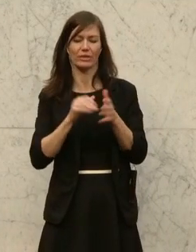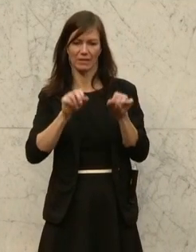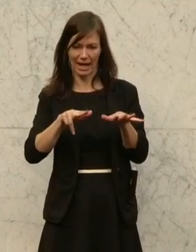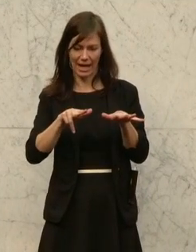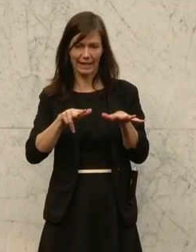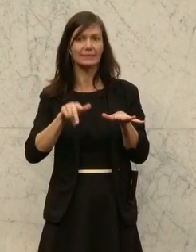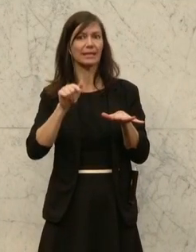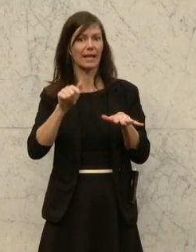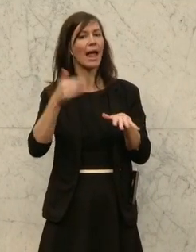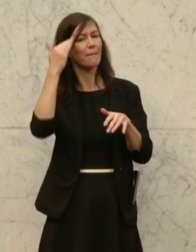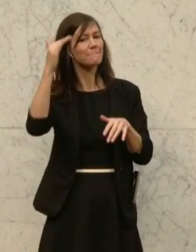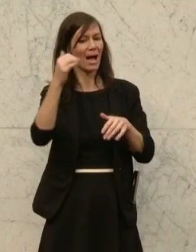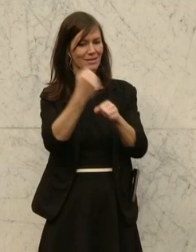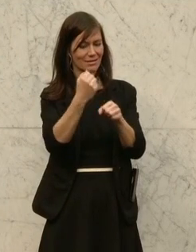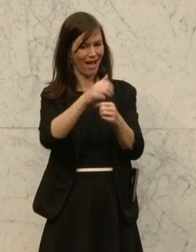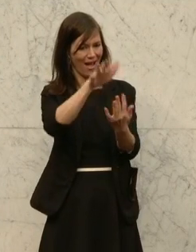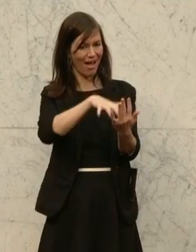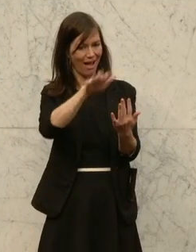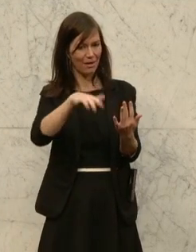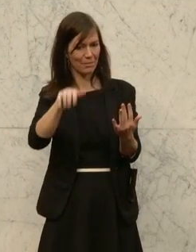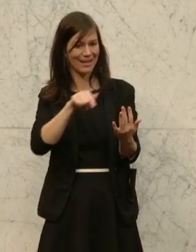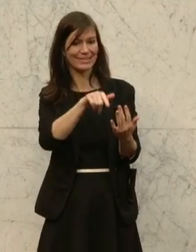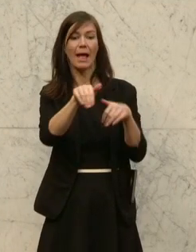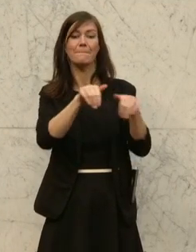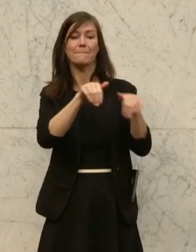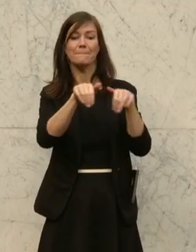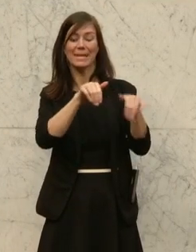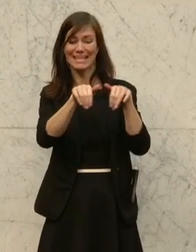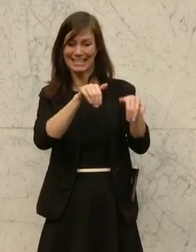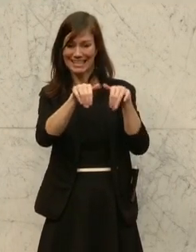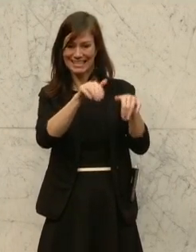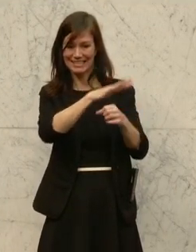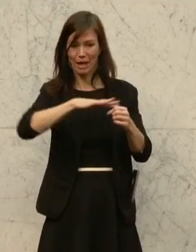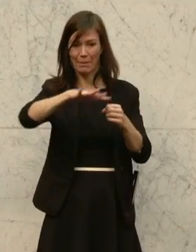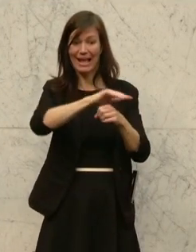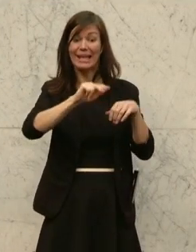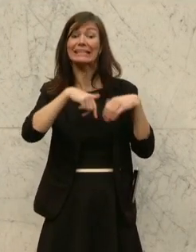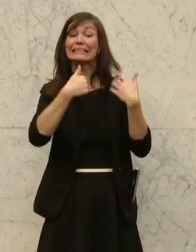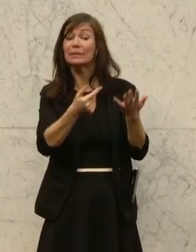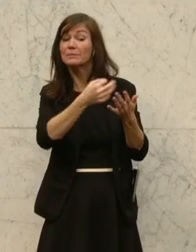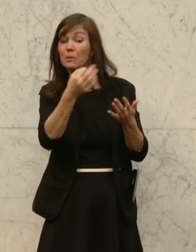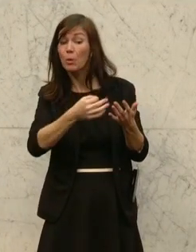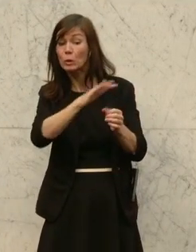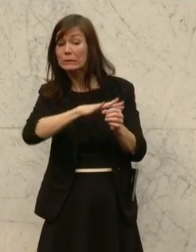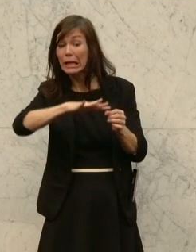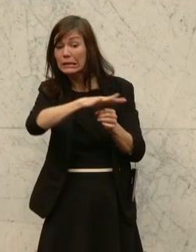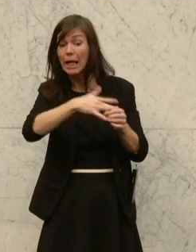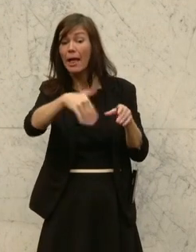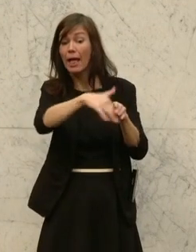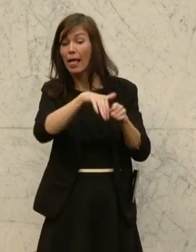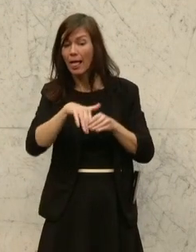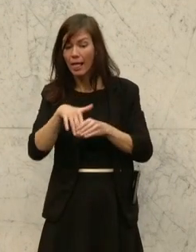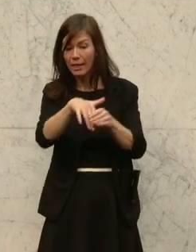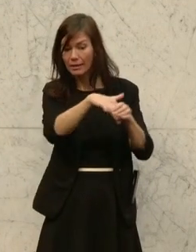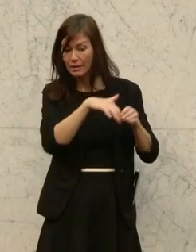der Sektionsleiterinnen und Sektionsleiter aus Ministerkabinetten stammen und 30% nicht